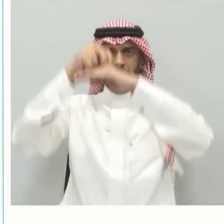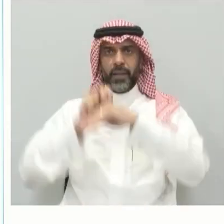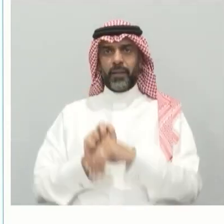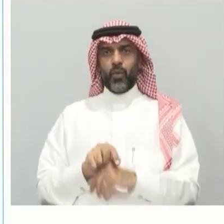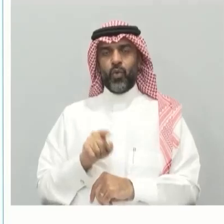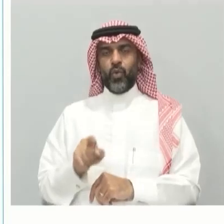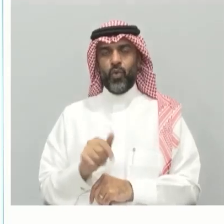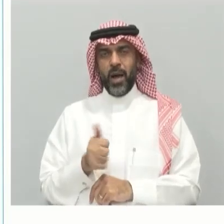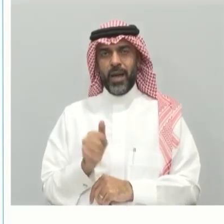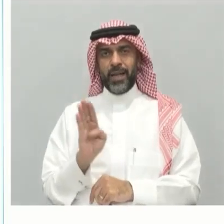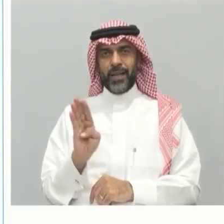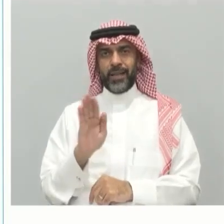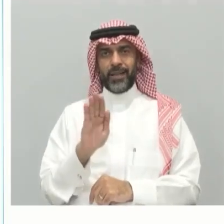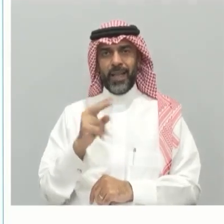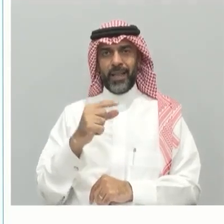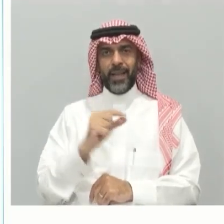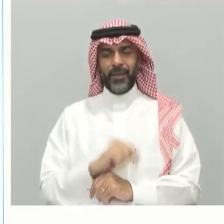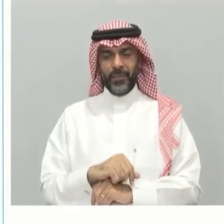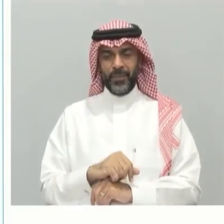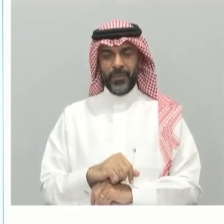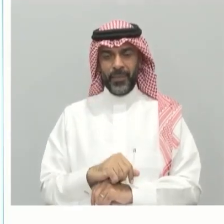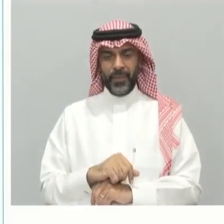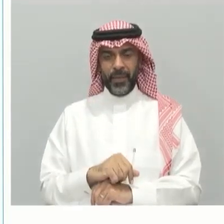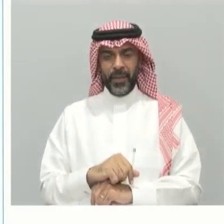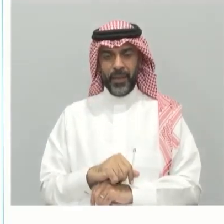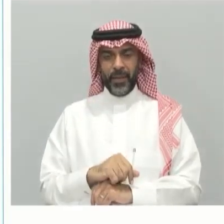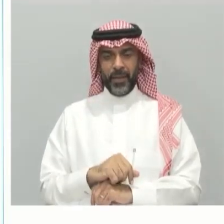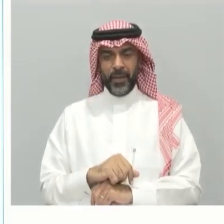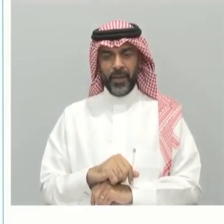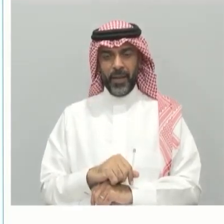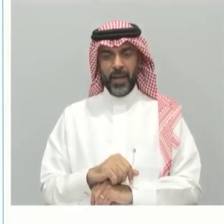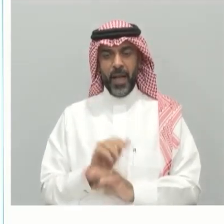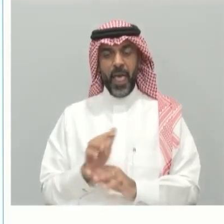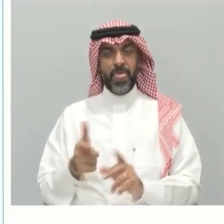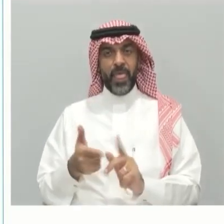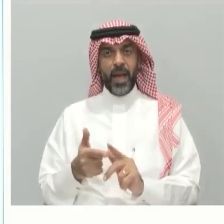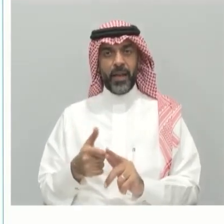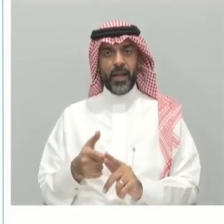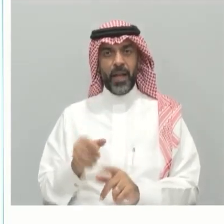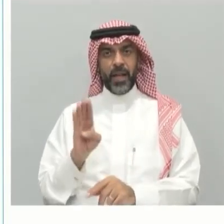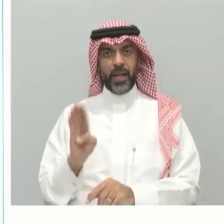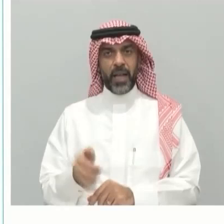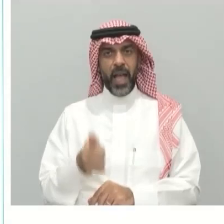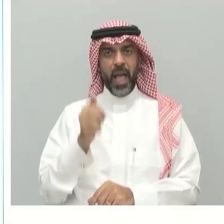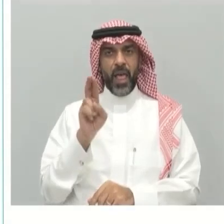اكسده اذا انود مصعد اكسده الثاني اللي هو مين اللي هو الكاثود اللي هو